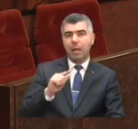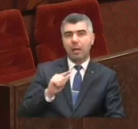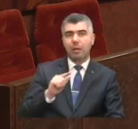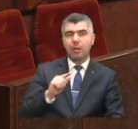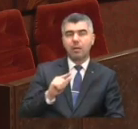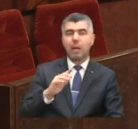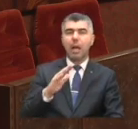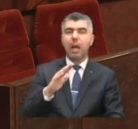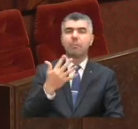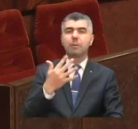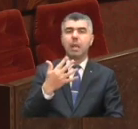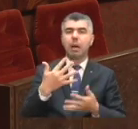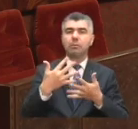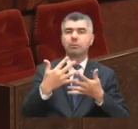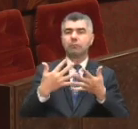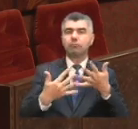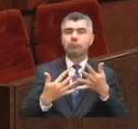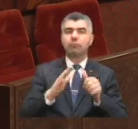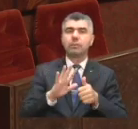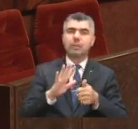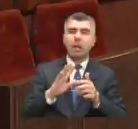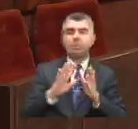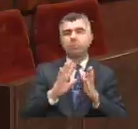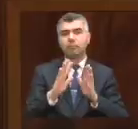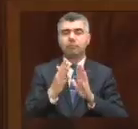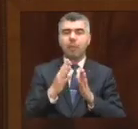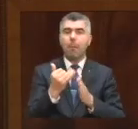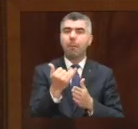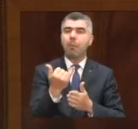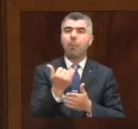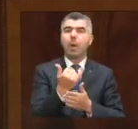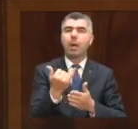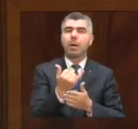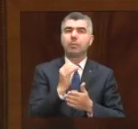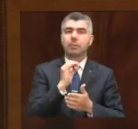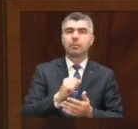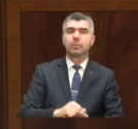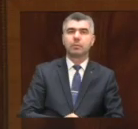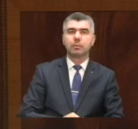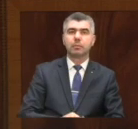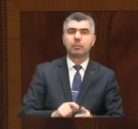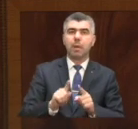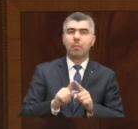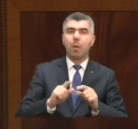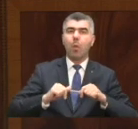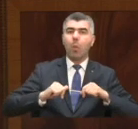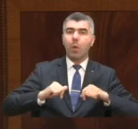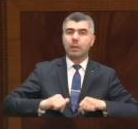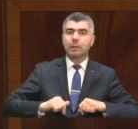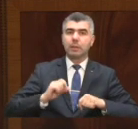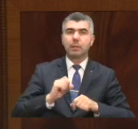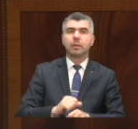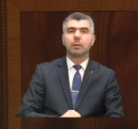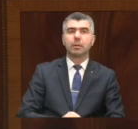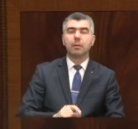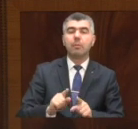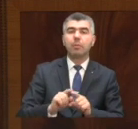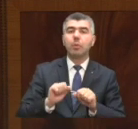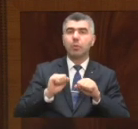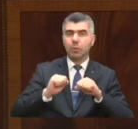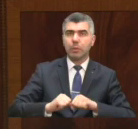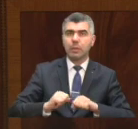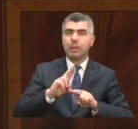خمس محاور او ست محاور اساسيه يجب عليكم ان تتفاعلوا معها